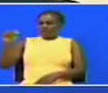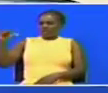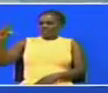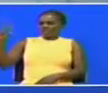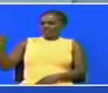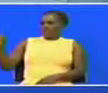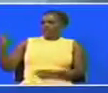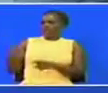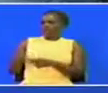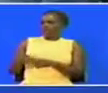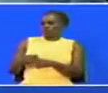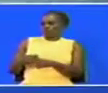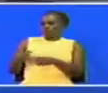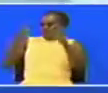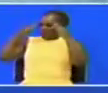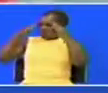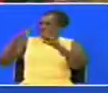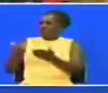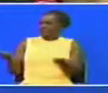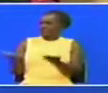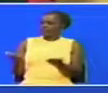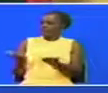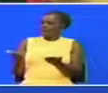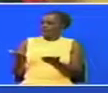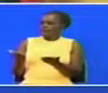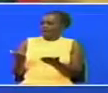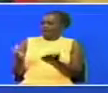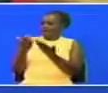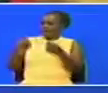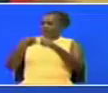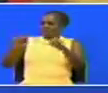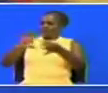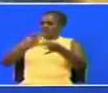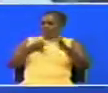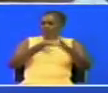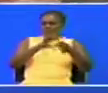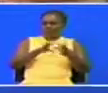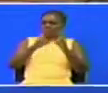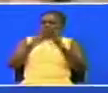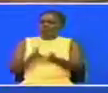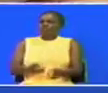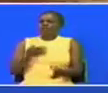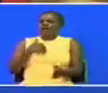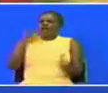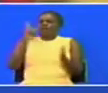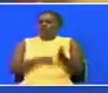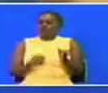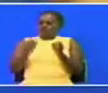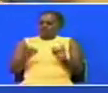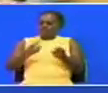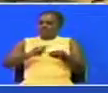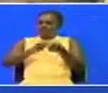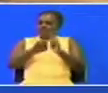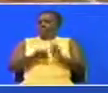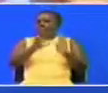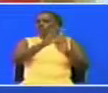soon. Macho sasa yatakuwa kwa Lasagna Palemfo, huku wengi wakishindwa ripoti yake itakuwa na nini, na iwapo mabadiliko ya